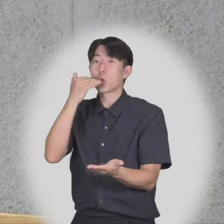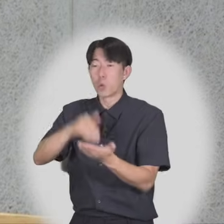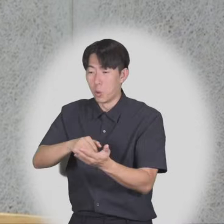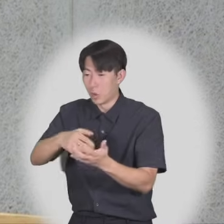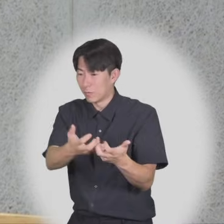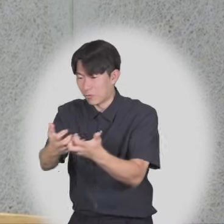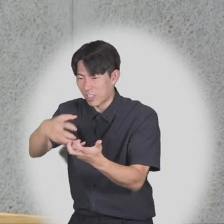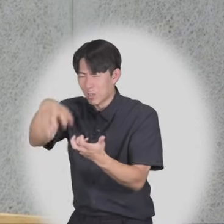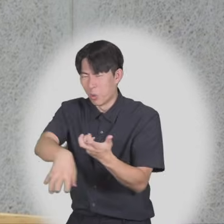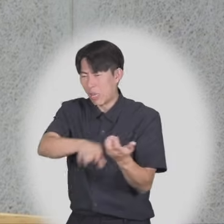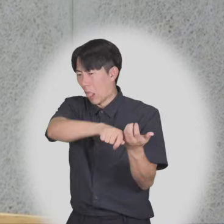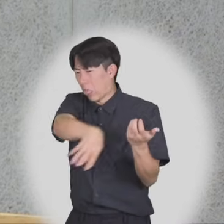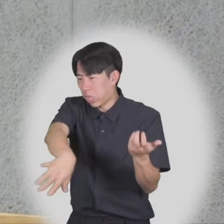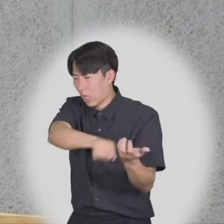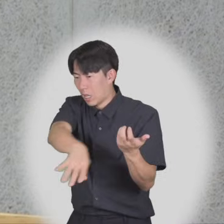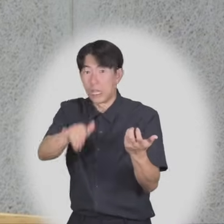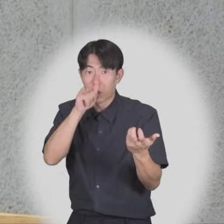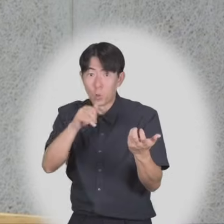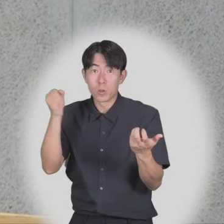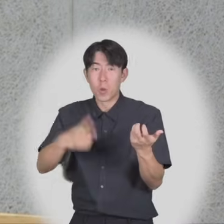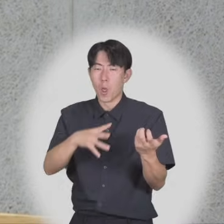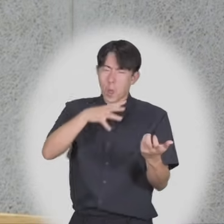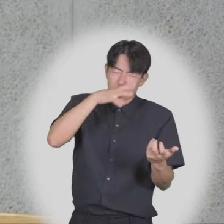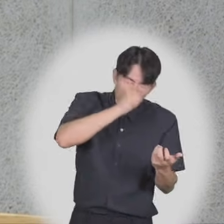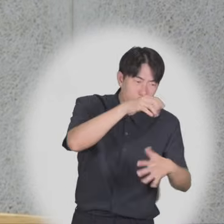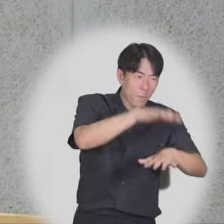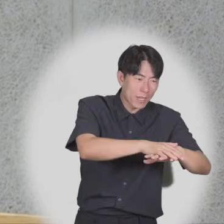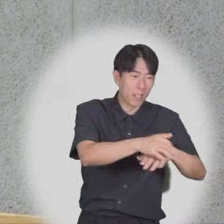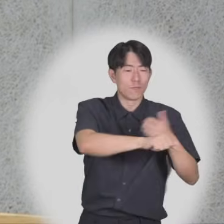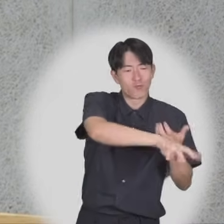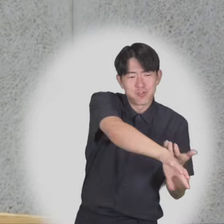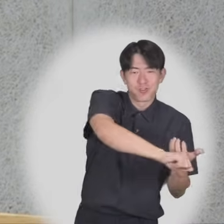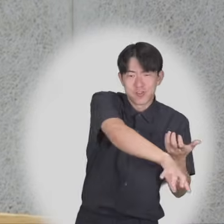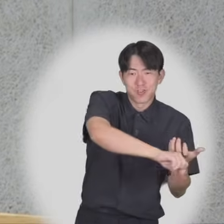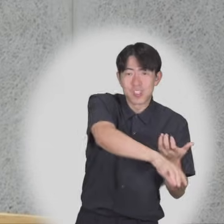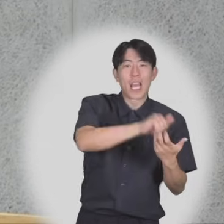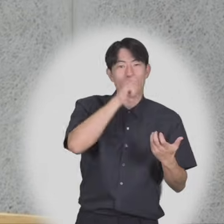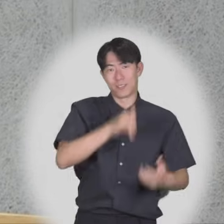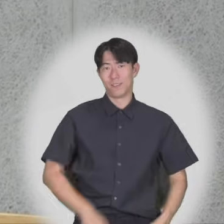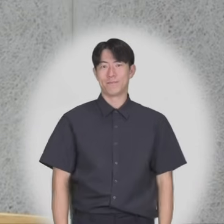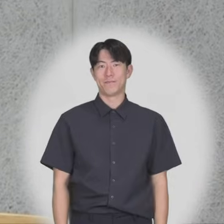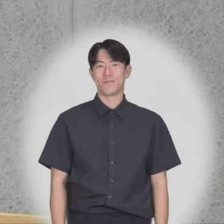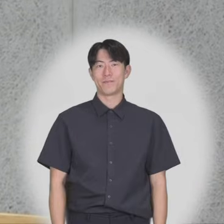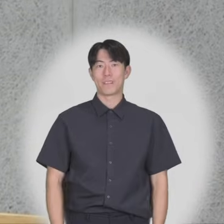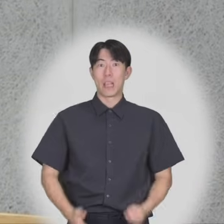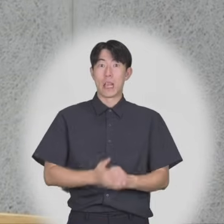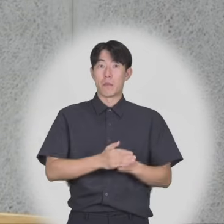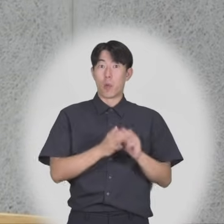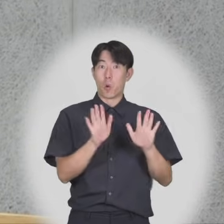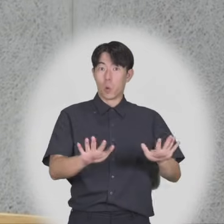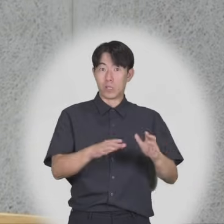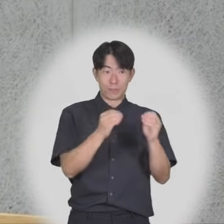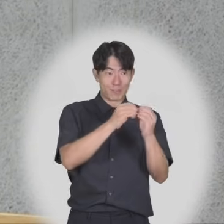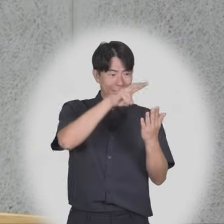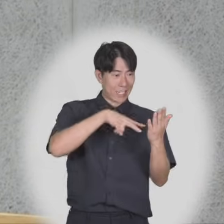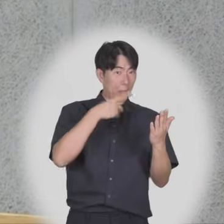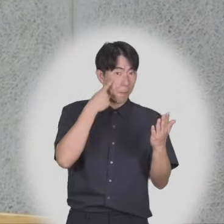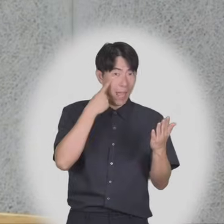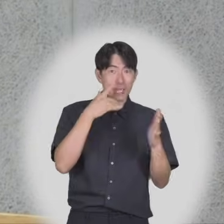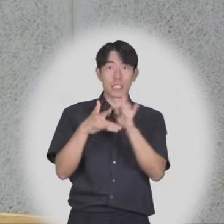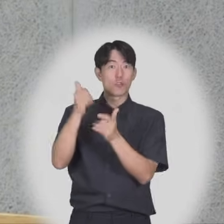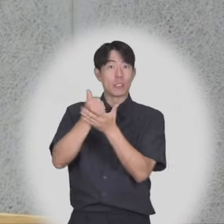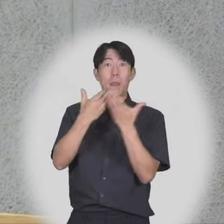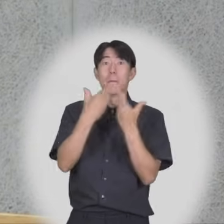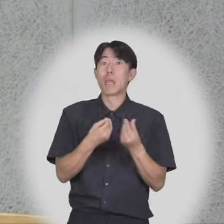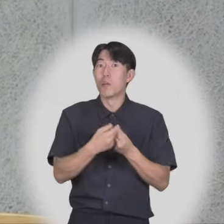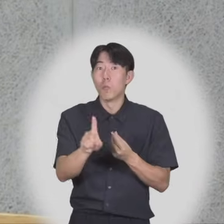이제 옥토밭에 떨어지기도 하는 것입니다. 그래서 이제 오늘 우리 본문에 예수님께서 이 4가지 밭에